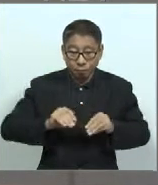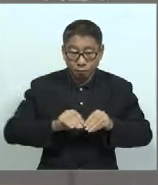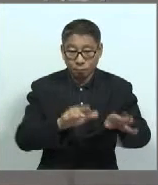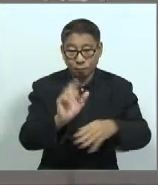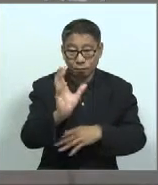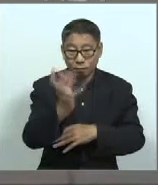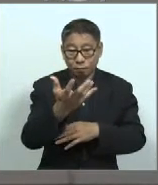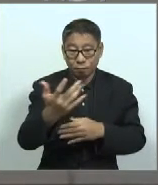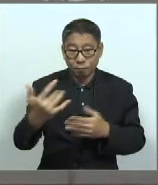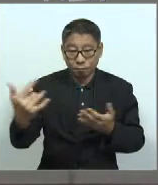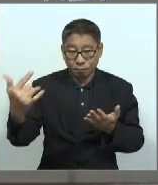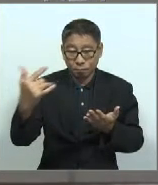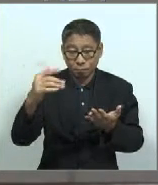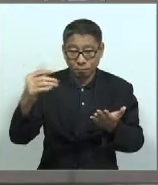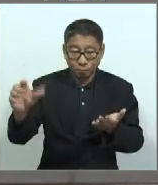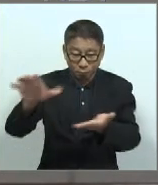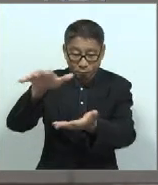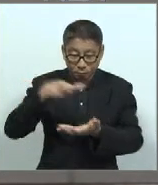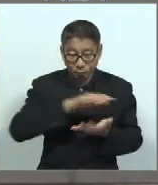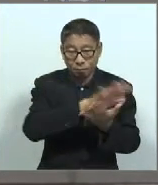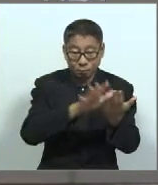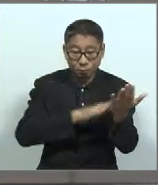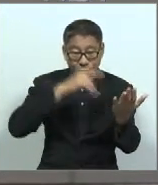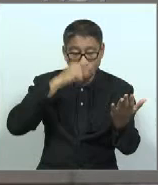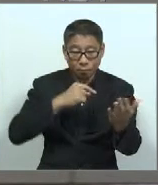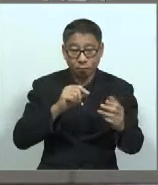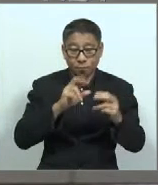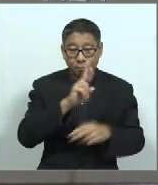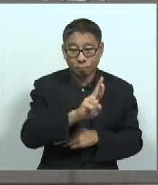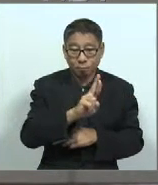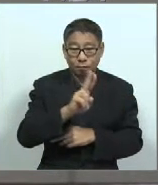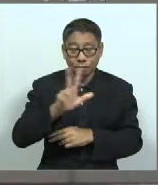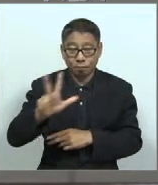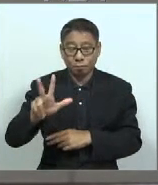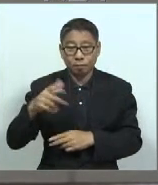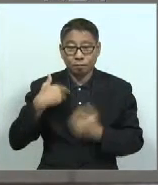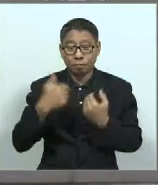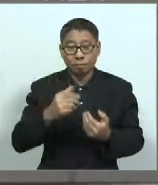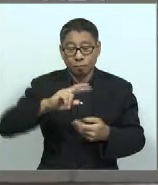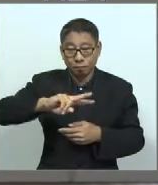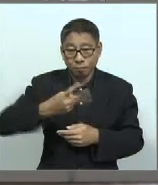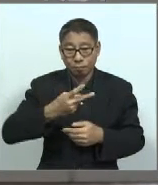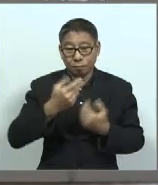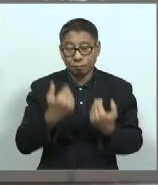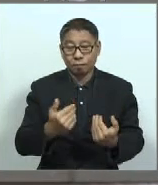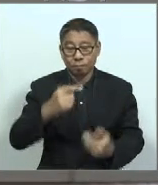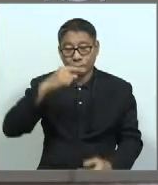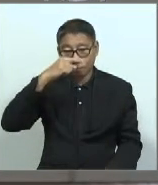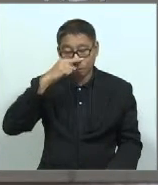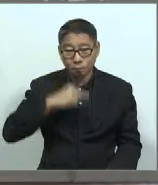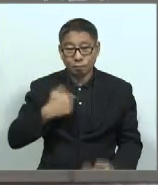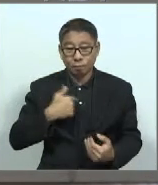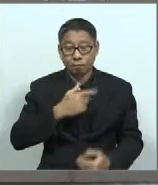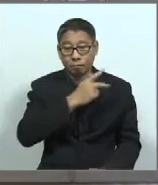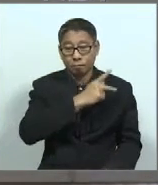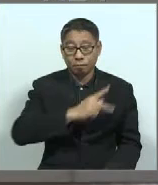แล้วก็เข้ามาในประเทศไทยตั้งแต่สมัยรัชกาลที่3ถือเป็นวรรณกรรมแปลจากตะวันตกยุคแรกของไทยซึ่งพระ